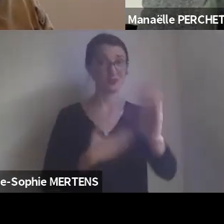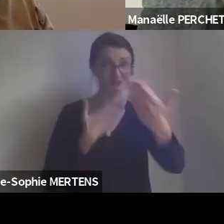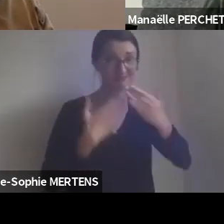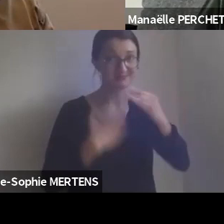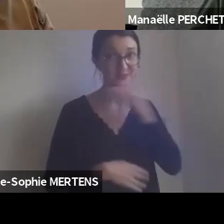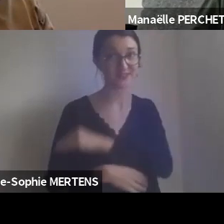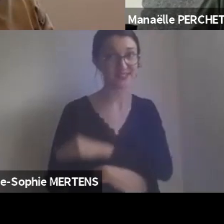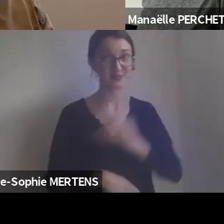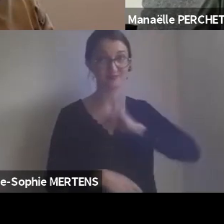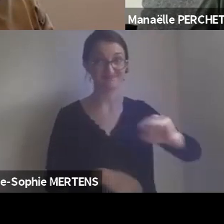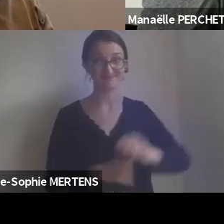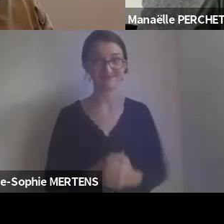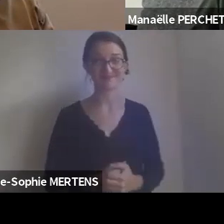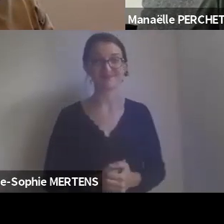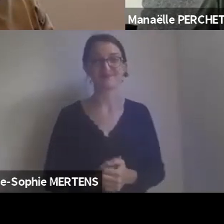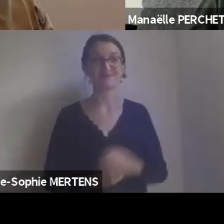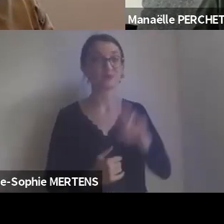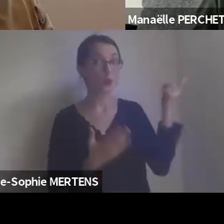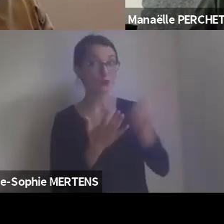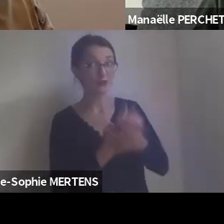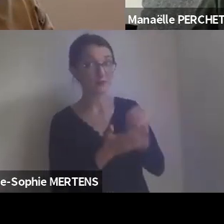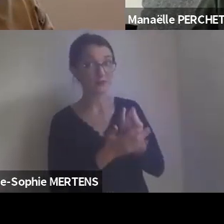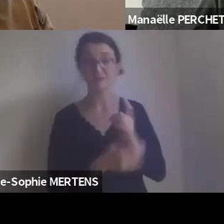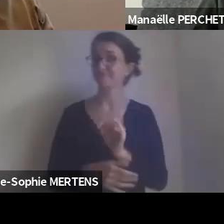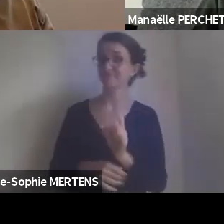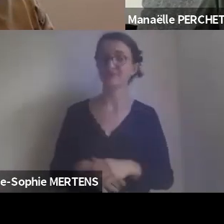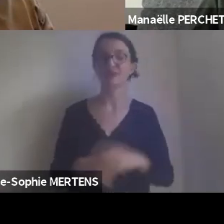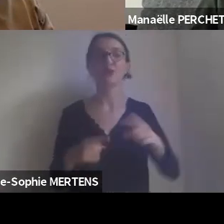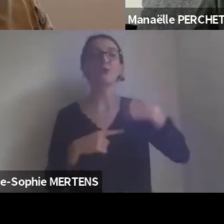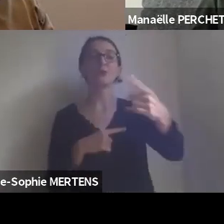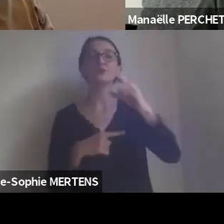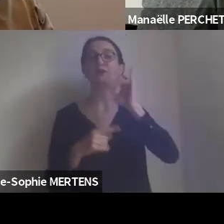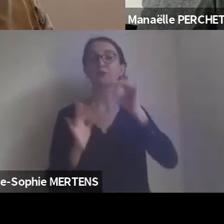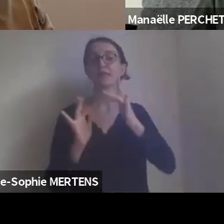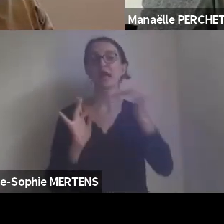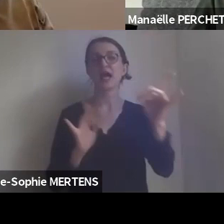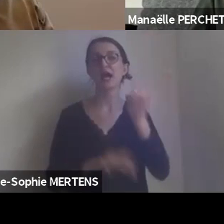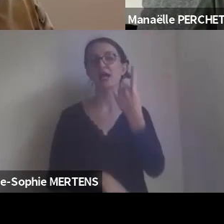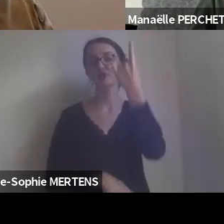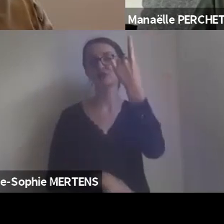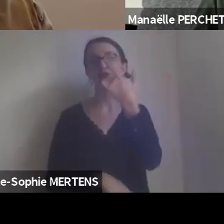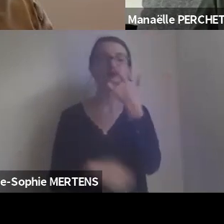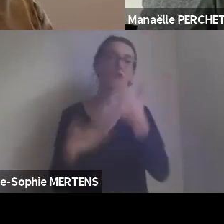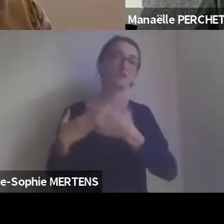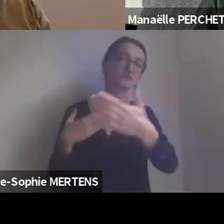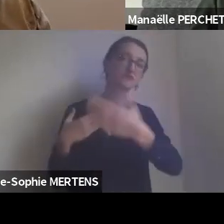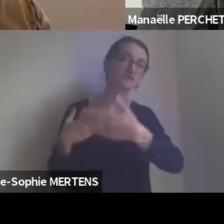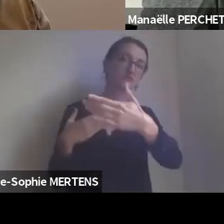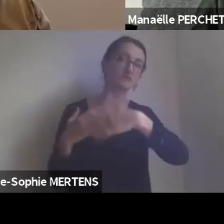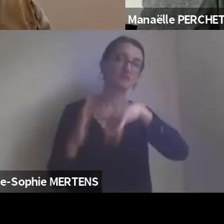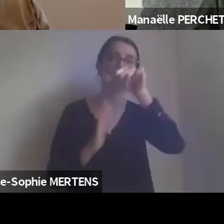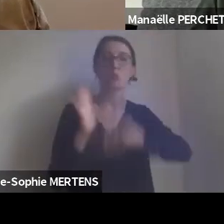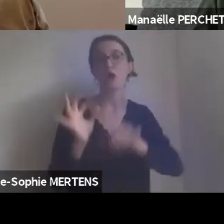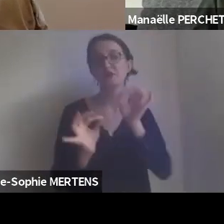trop. Est-ce qu'on a d'autres actus à partager ? Prochain webinaire HUP probablement d'ici le mois de